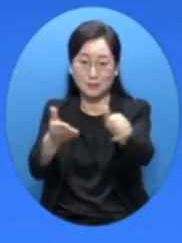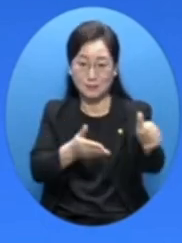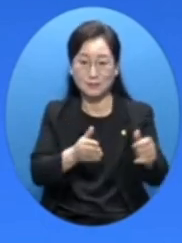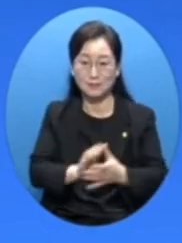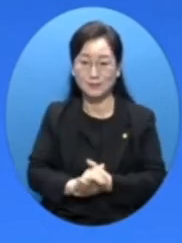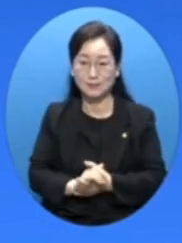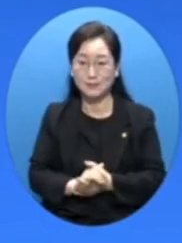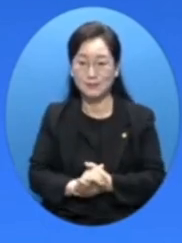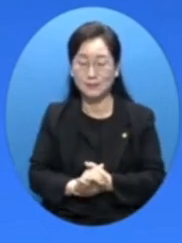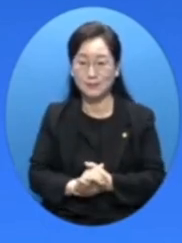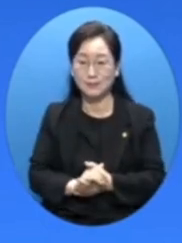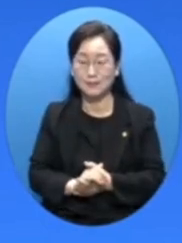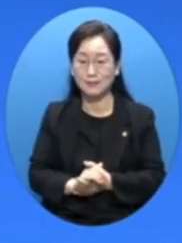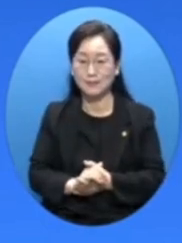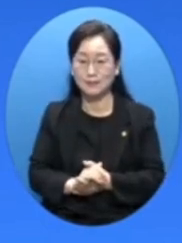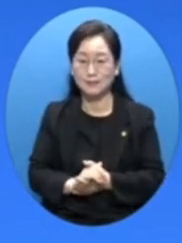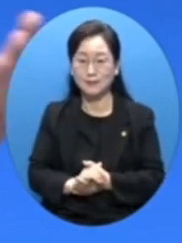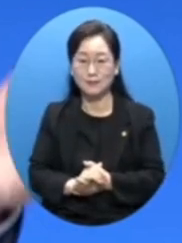것입니다.